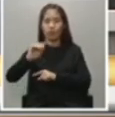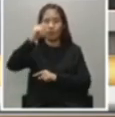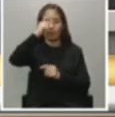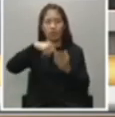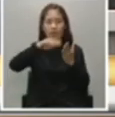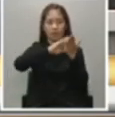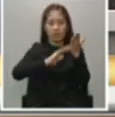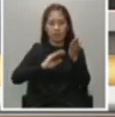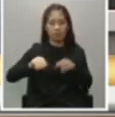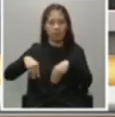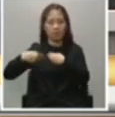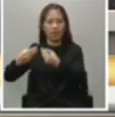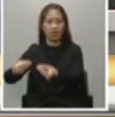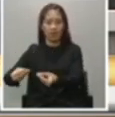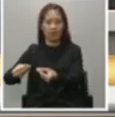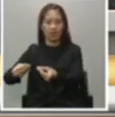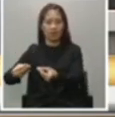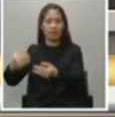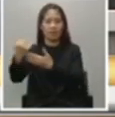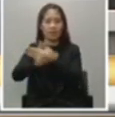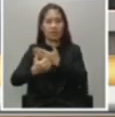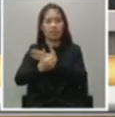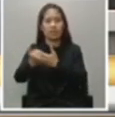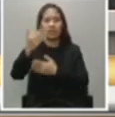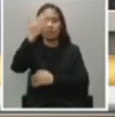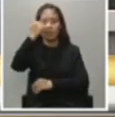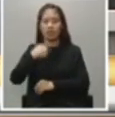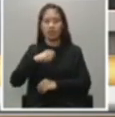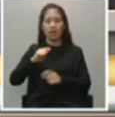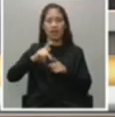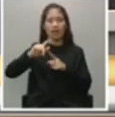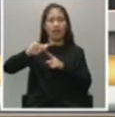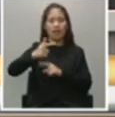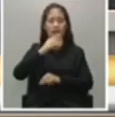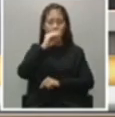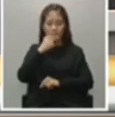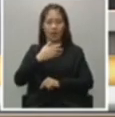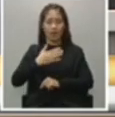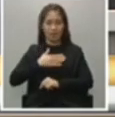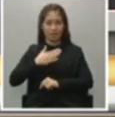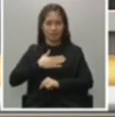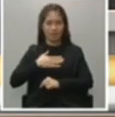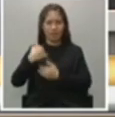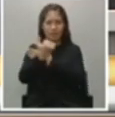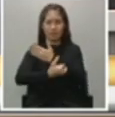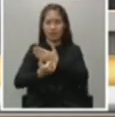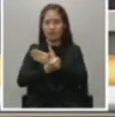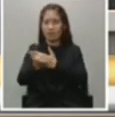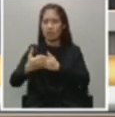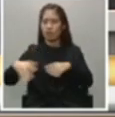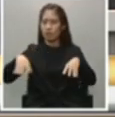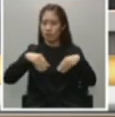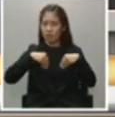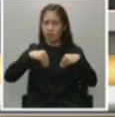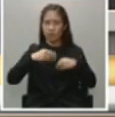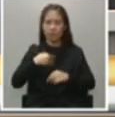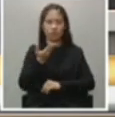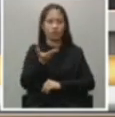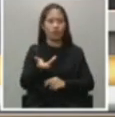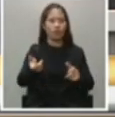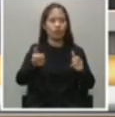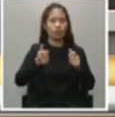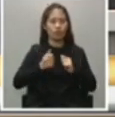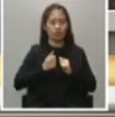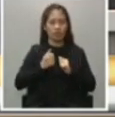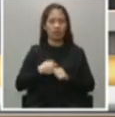ชนไปให้ชาติมหาอำนาจเพียงเพื่อจะได้อ้างว่าตนเองได้รับการยอมรับในสายตาต่างชาติดิฉันขออนุญาตใช้เวลา